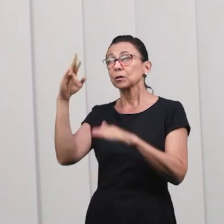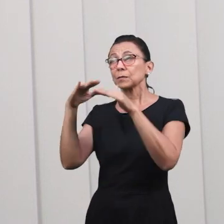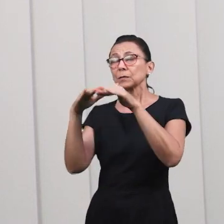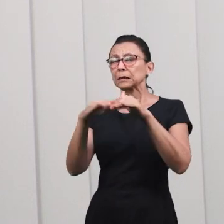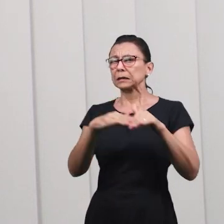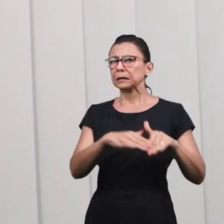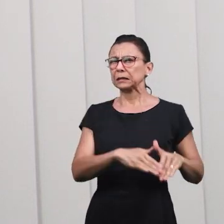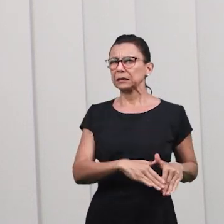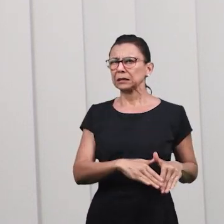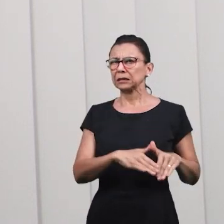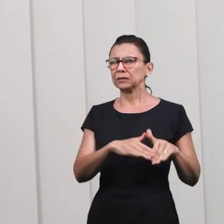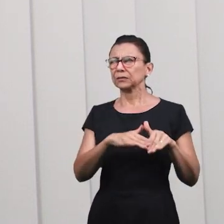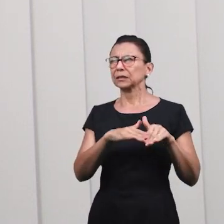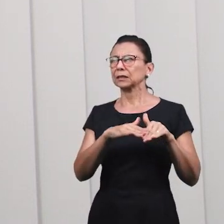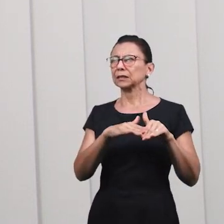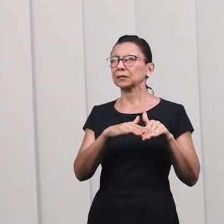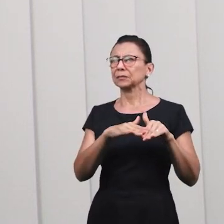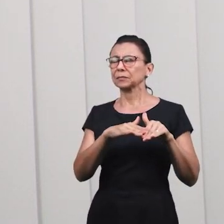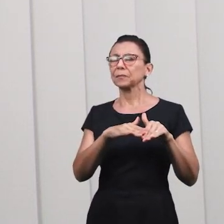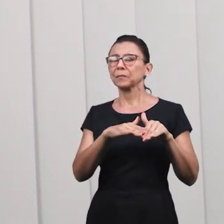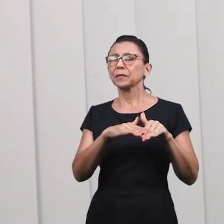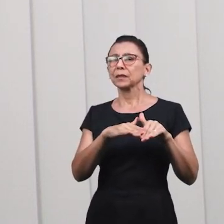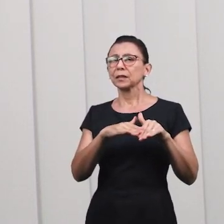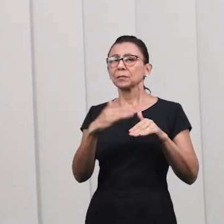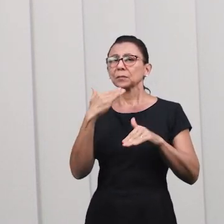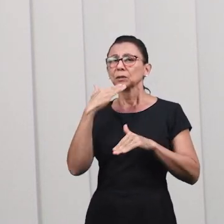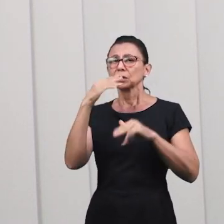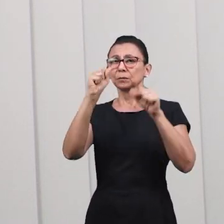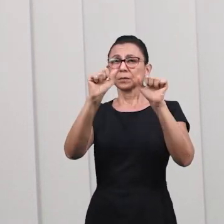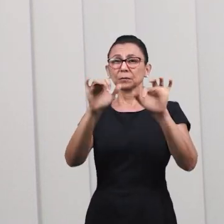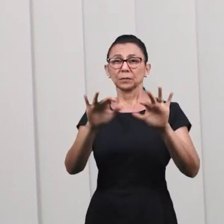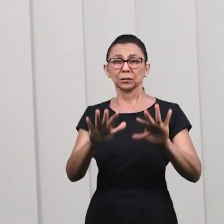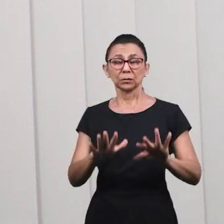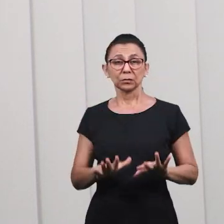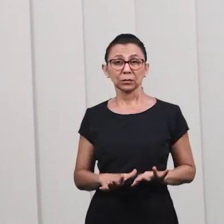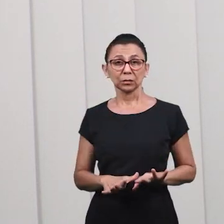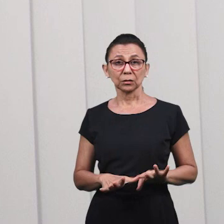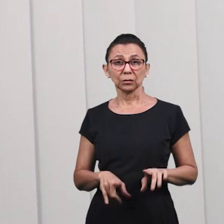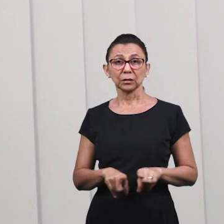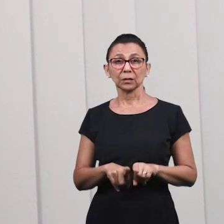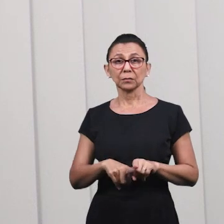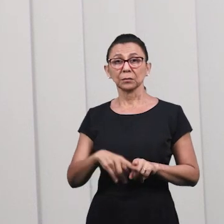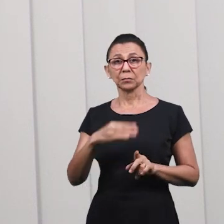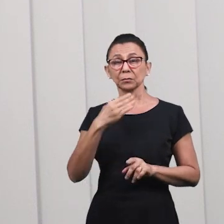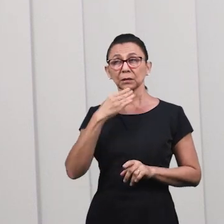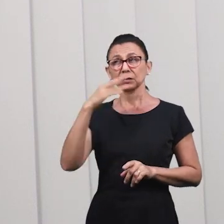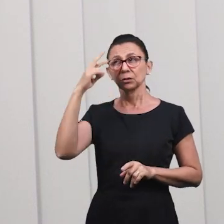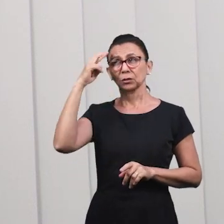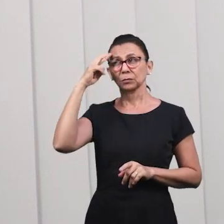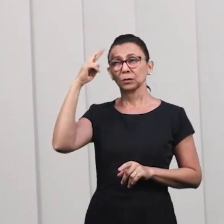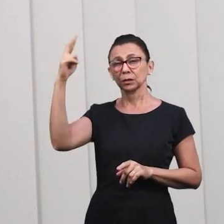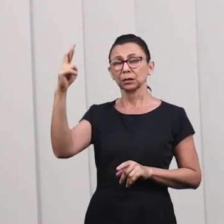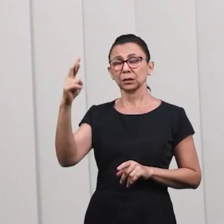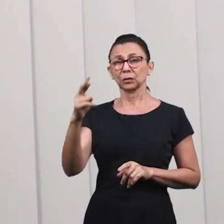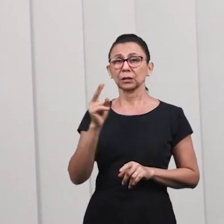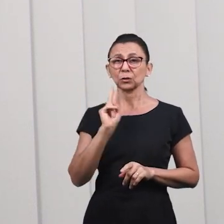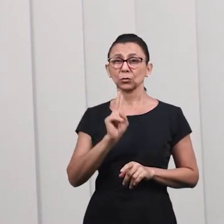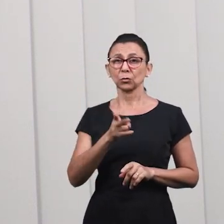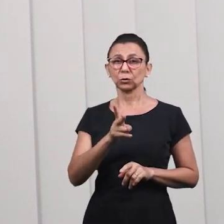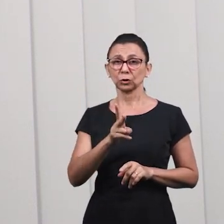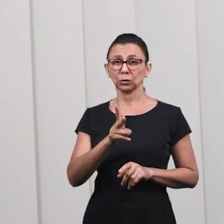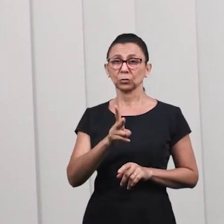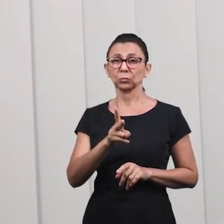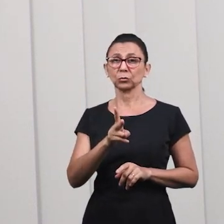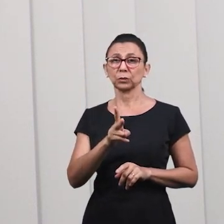puisses délivrer tes fils en leur donnant une bénédiction, que tu puisses